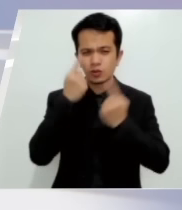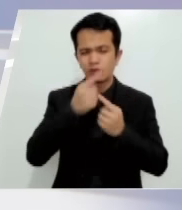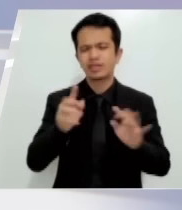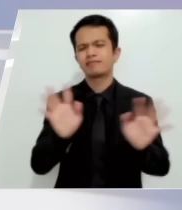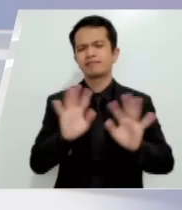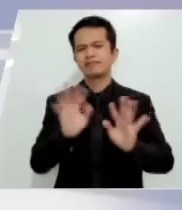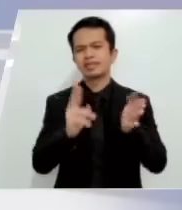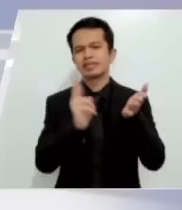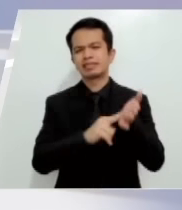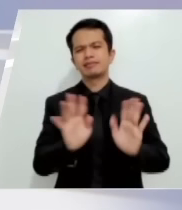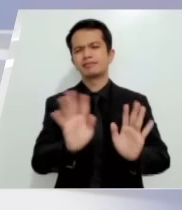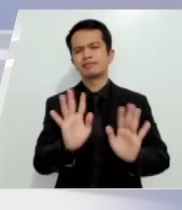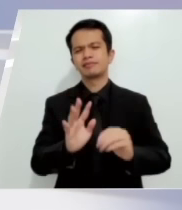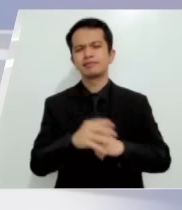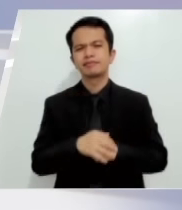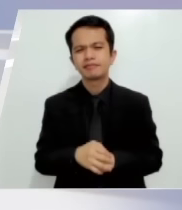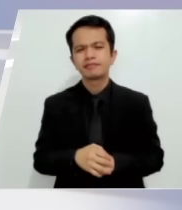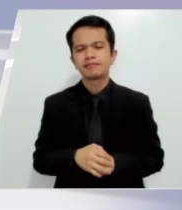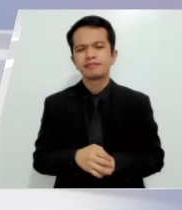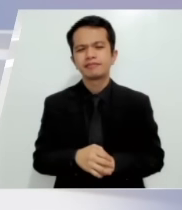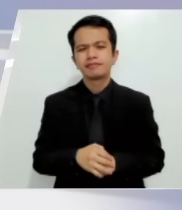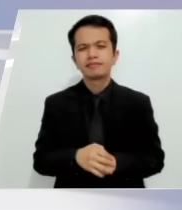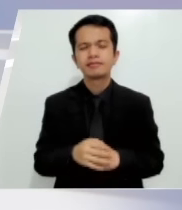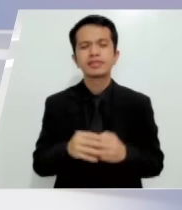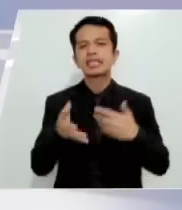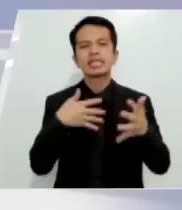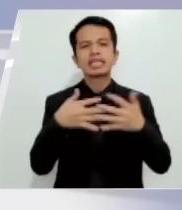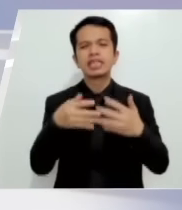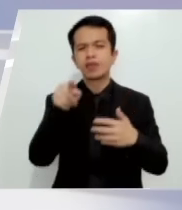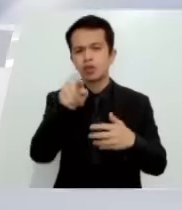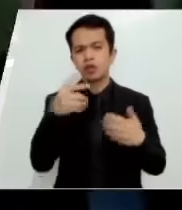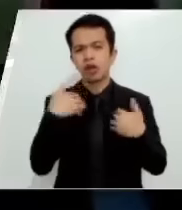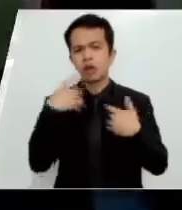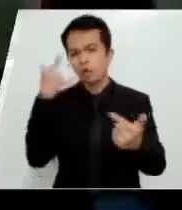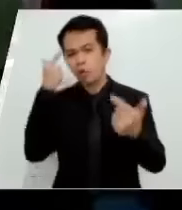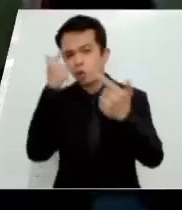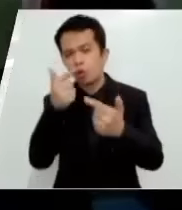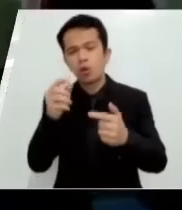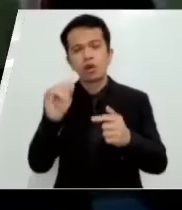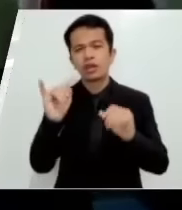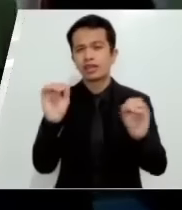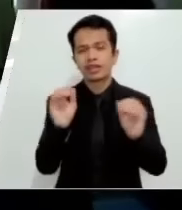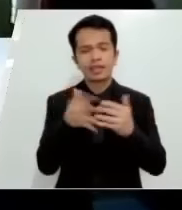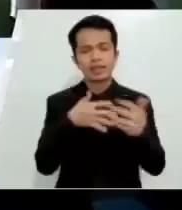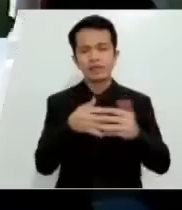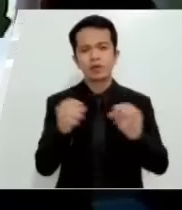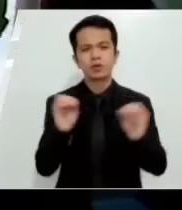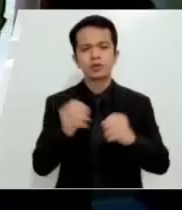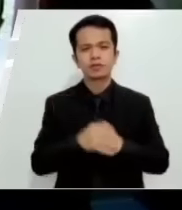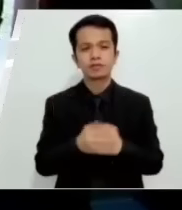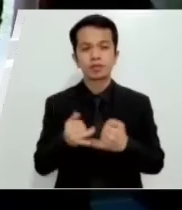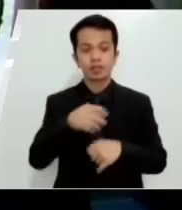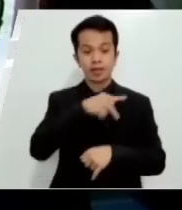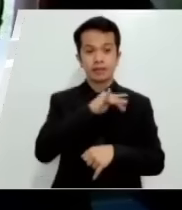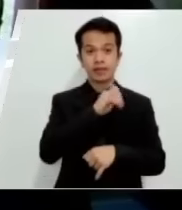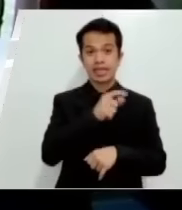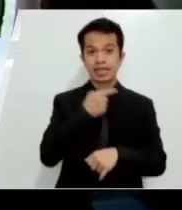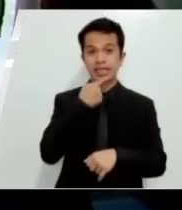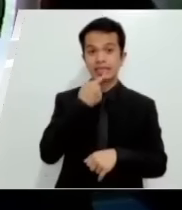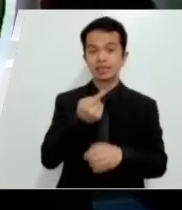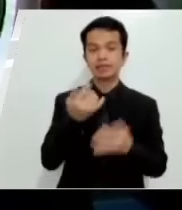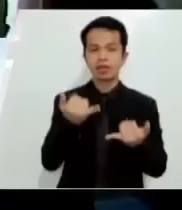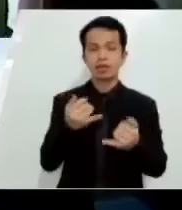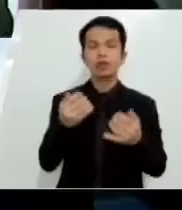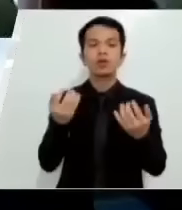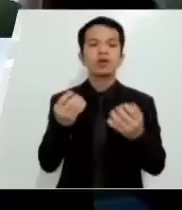yan, kahit may inaabot man, kahit wala. Ayon din kay Pimentel, solid ang Senado sa pagtutol